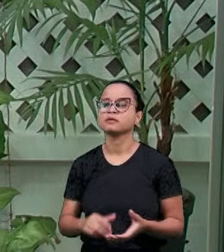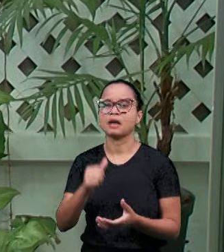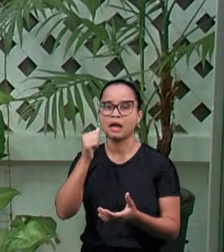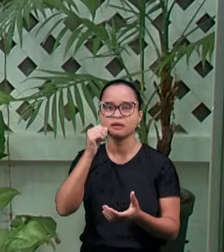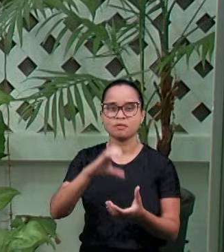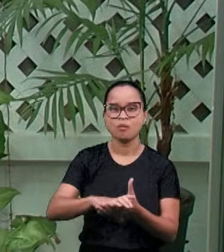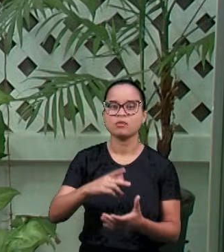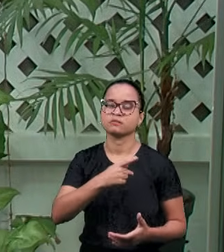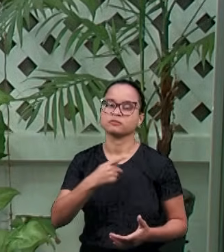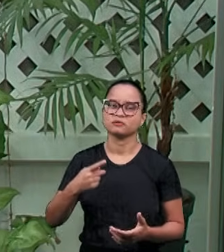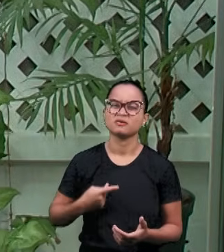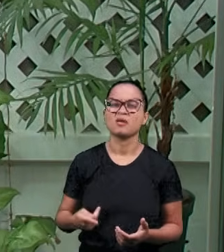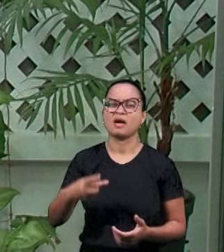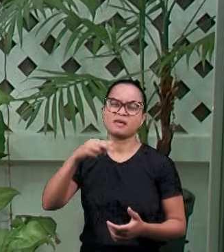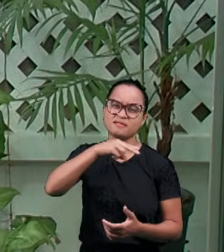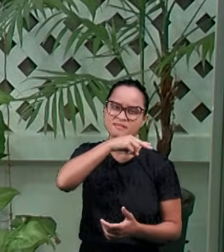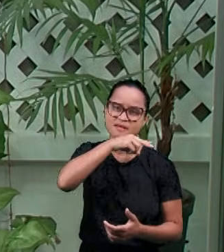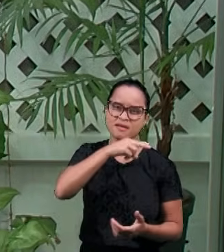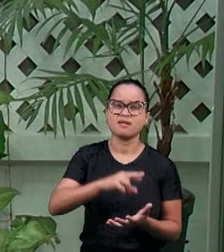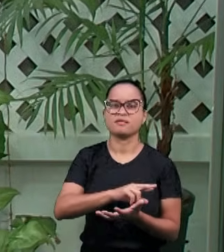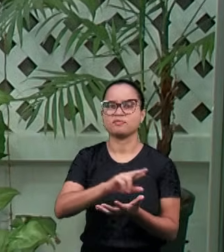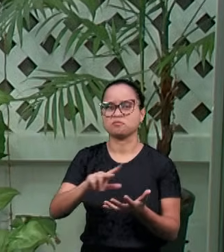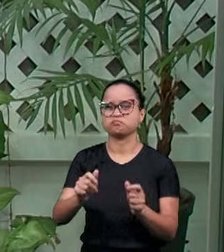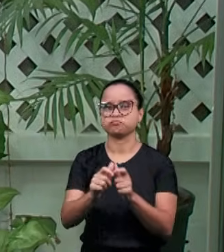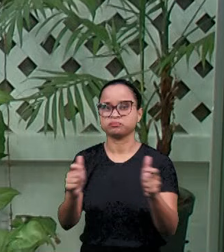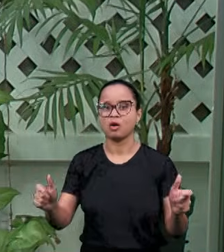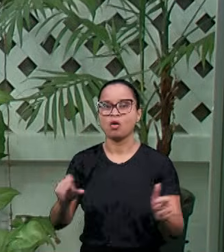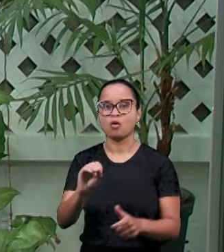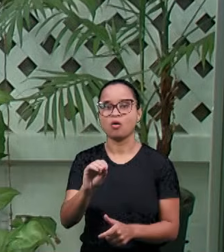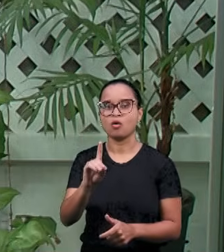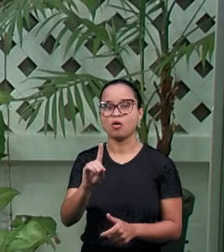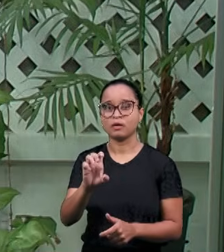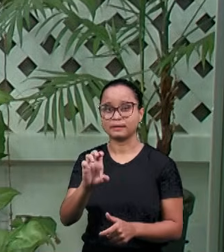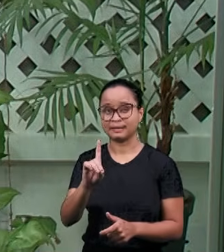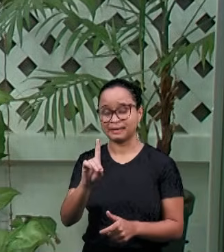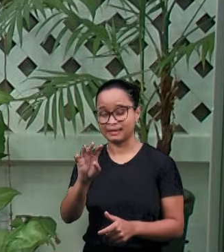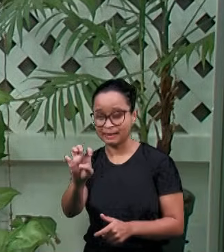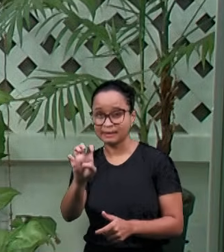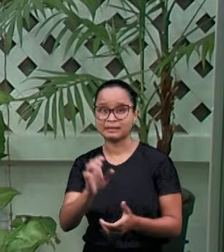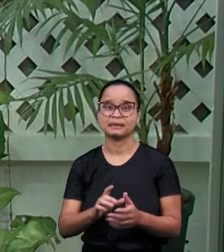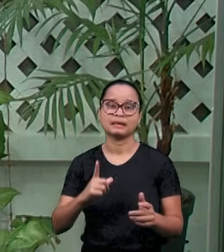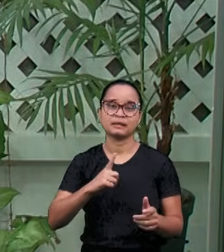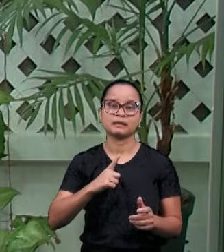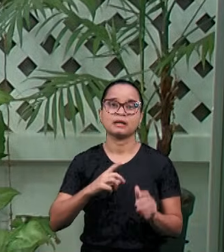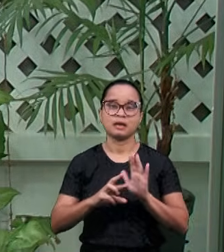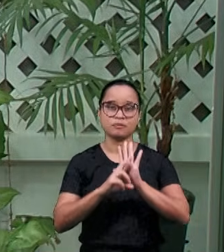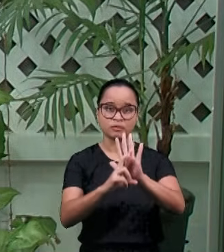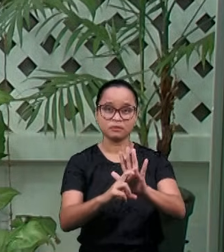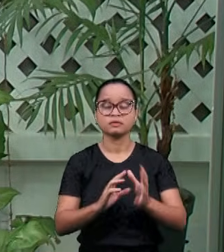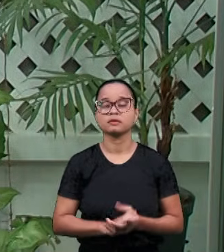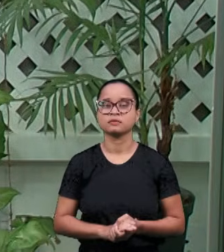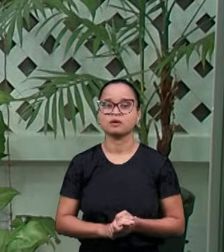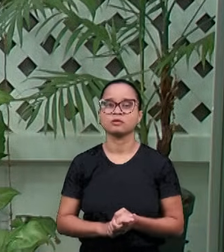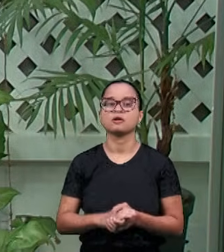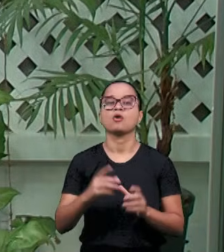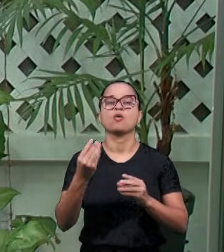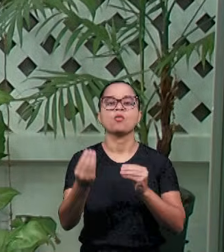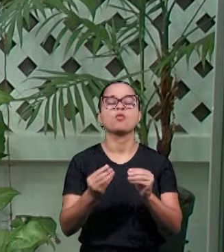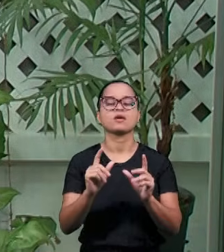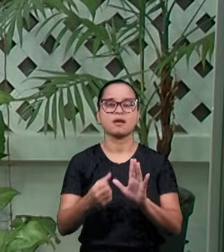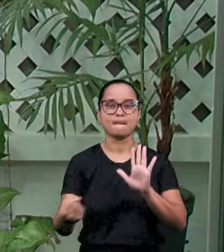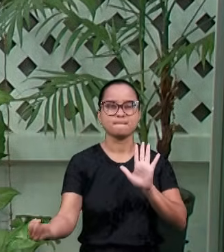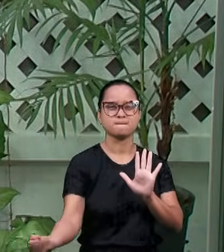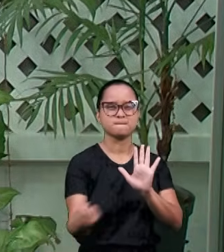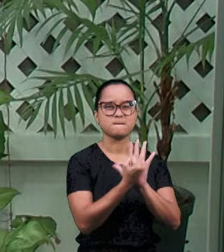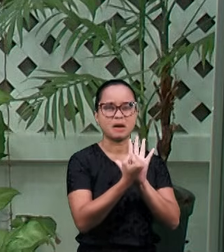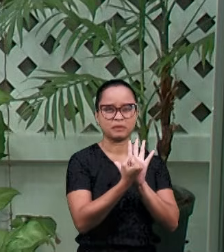des petits-fils, d'arrière-petits-fils. Odete a représenté et représente une marque dans